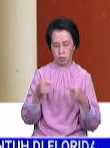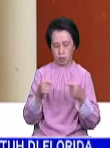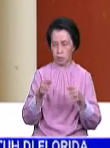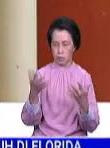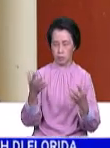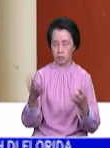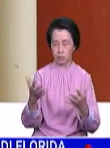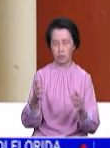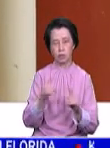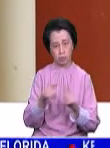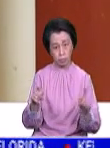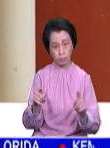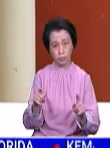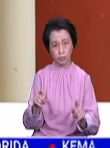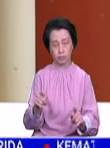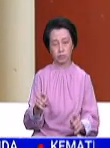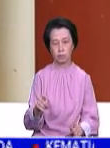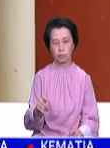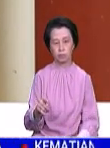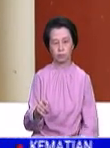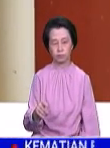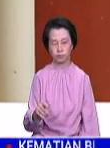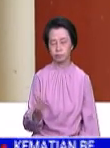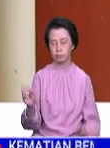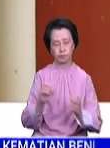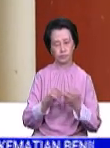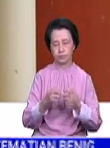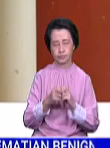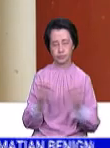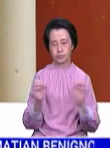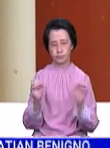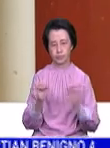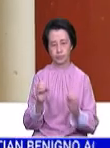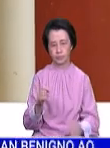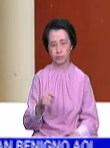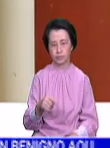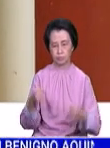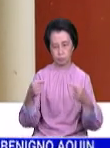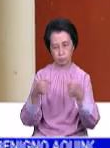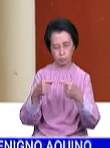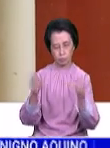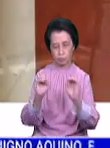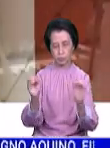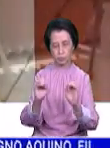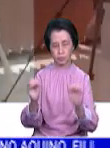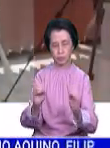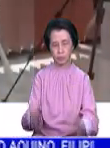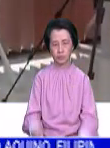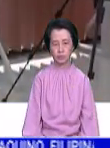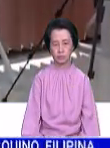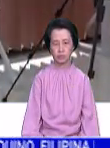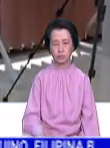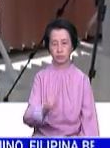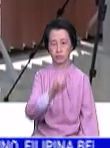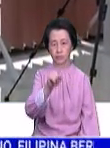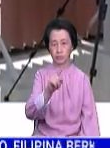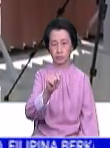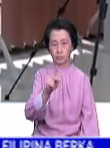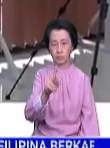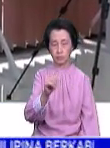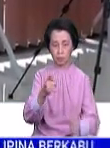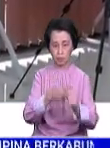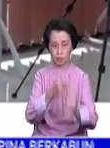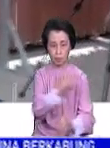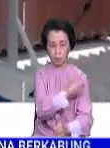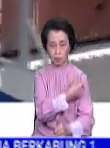Tapi kuatkan hati je lah untuk ambil. Saya dah masalah, ya. Saya dah sakit. Zaki menerima suntikan pertama vaksin